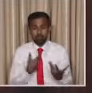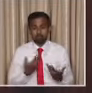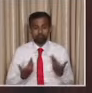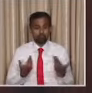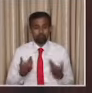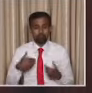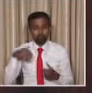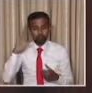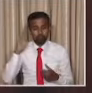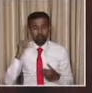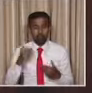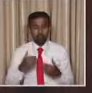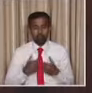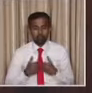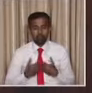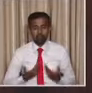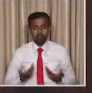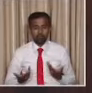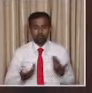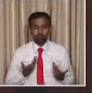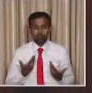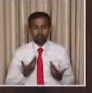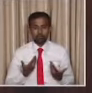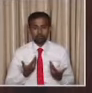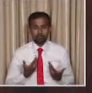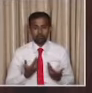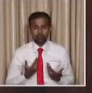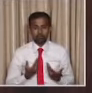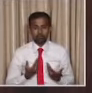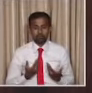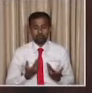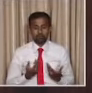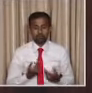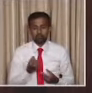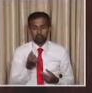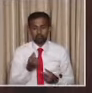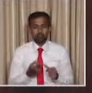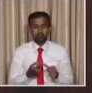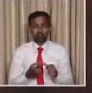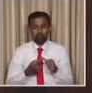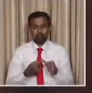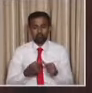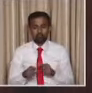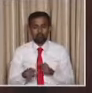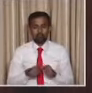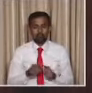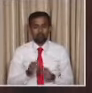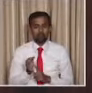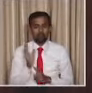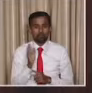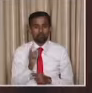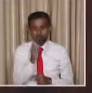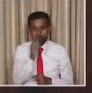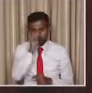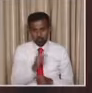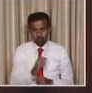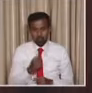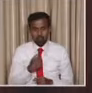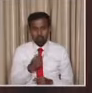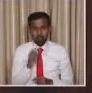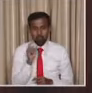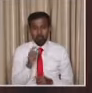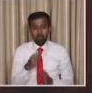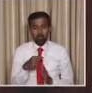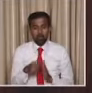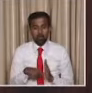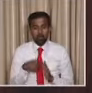වෙලාවේ ඒ අපේ අසරණභාවයට පොද වැස්සක් වස්සෝමින් ජනාධිපතිතුමා මේ අපි ගැන බලලා මේ රට